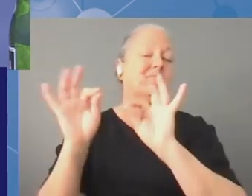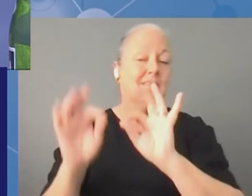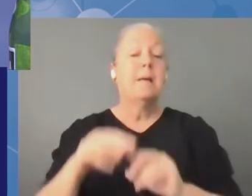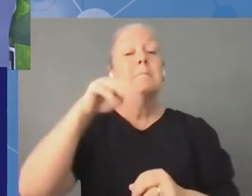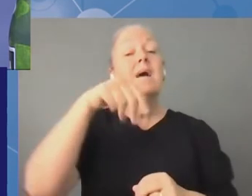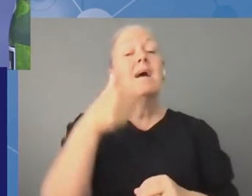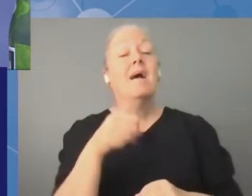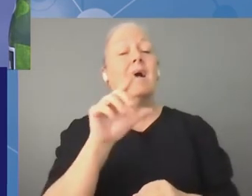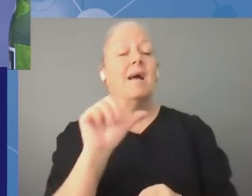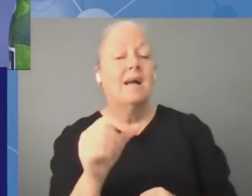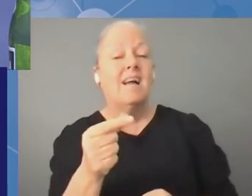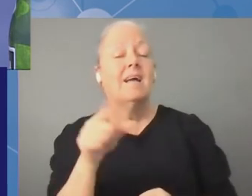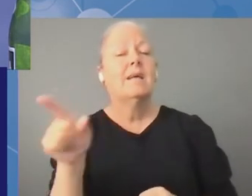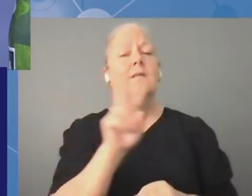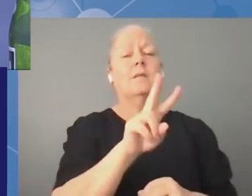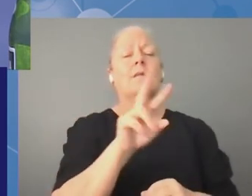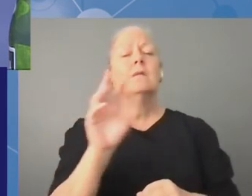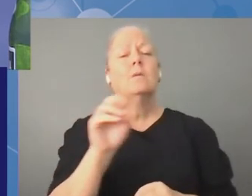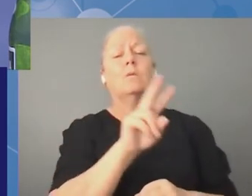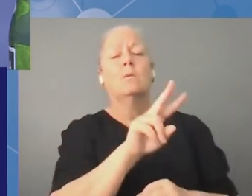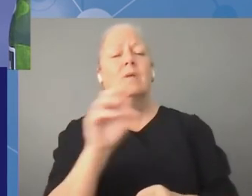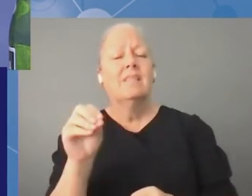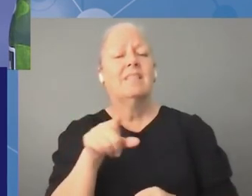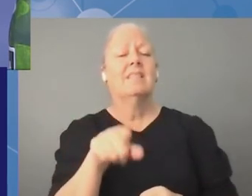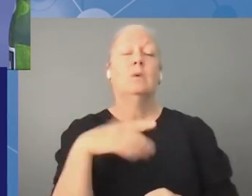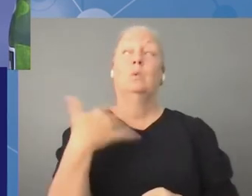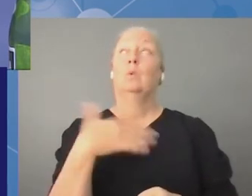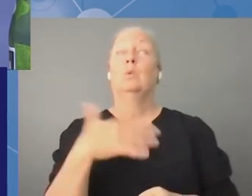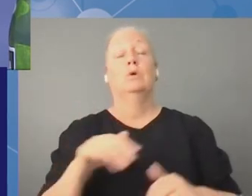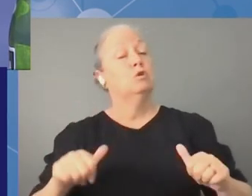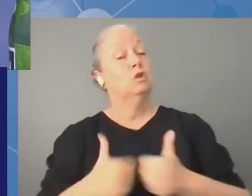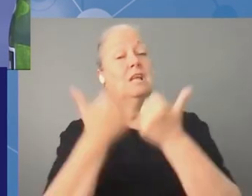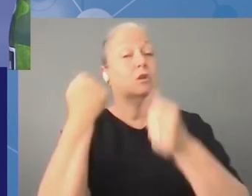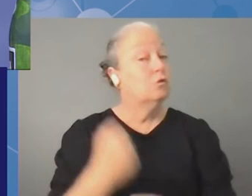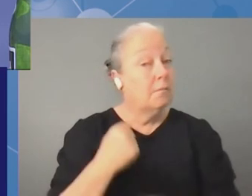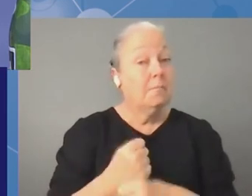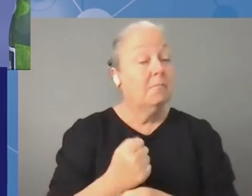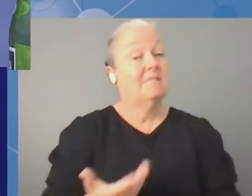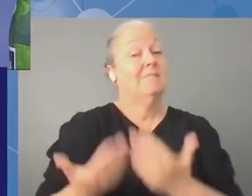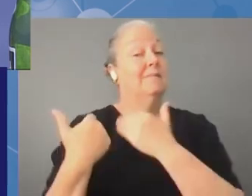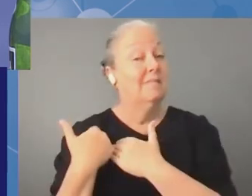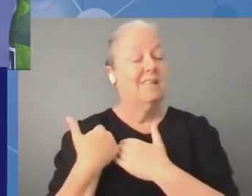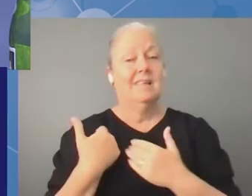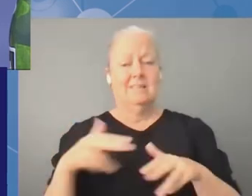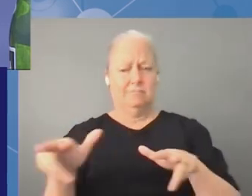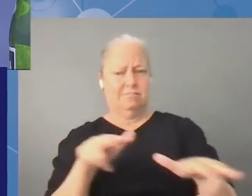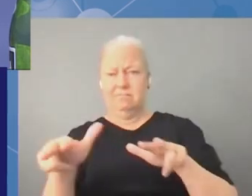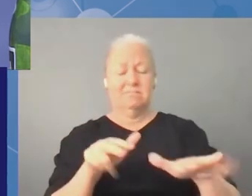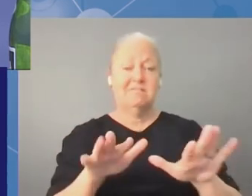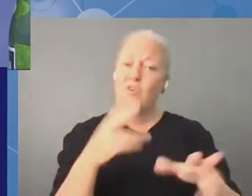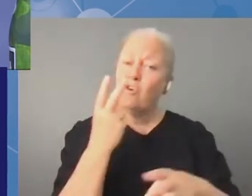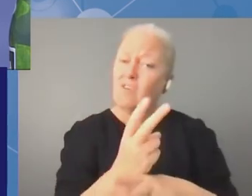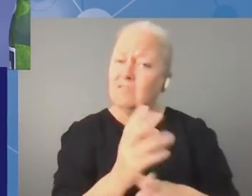اللجنة. كما أيضا أريد أن أشكر لمجموعة الاستشارية